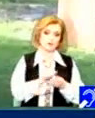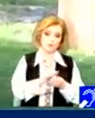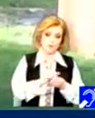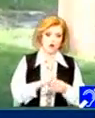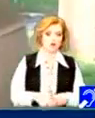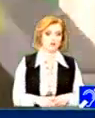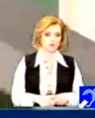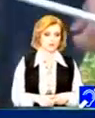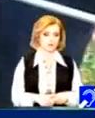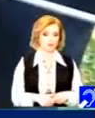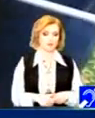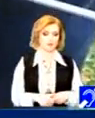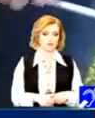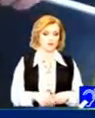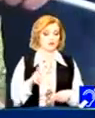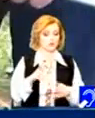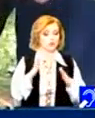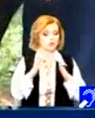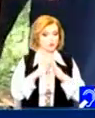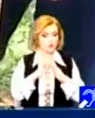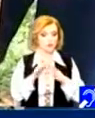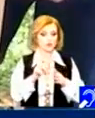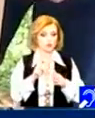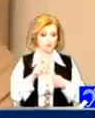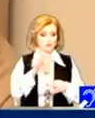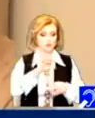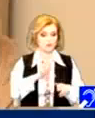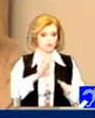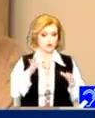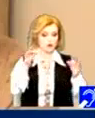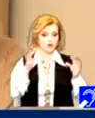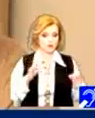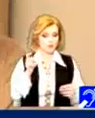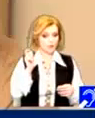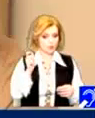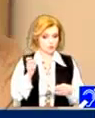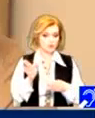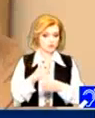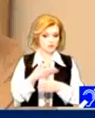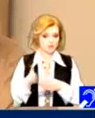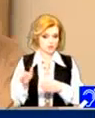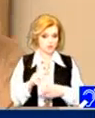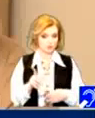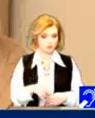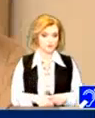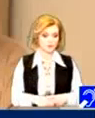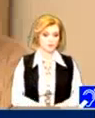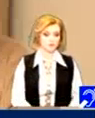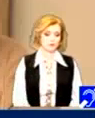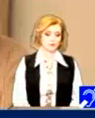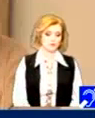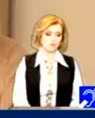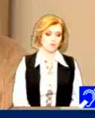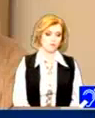împachetează acasă deșeul în pungă de hârtie. Și atunci când merg la magazin, folosesc doar pungi din stofă